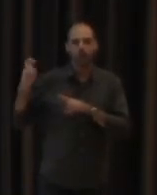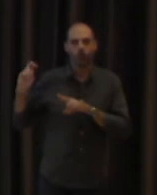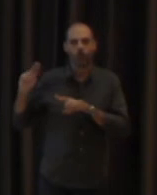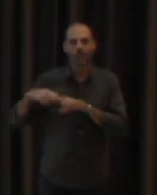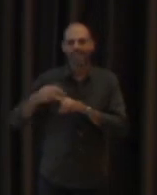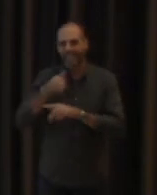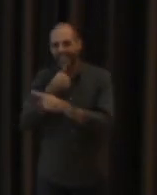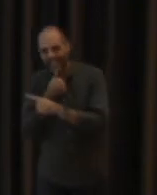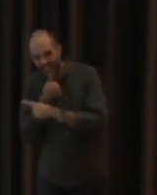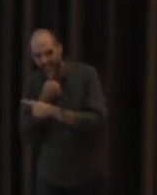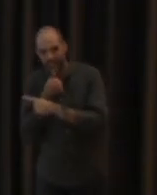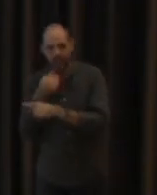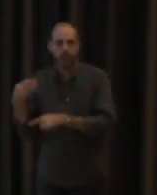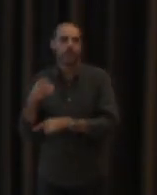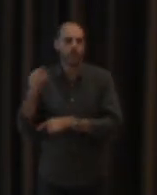d'en Brat.